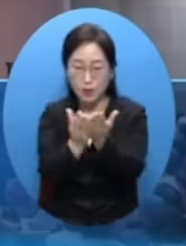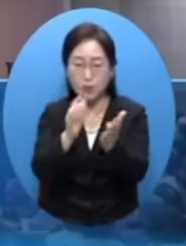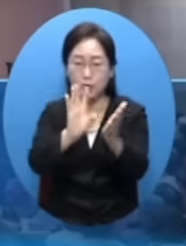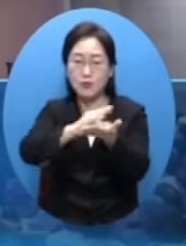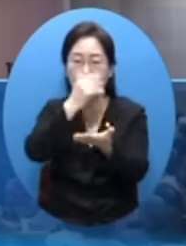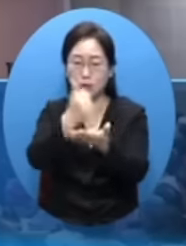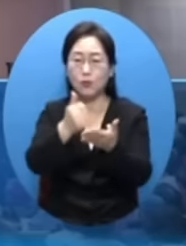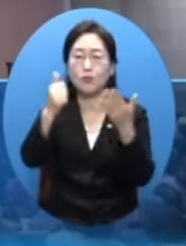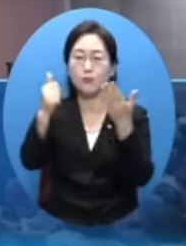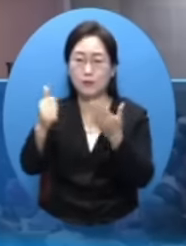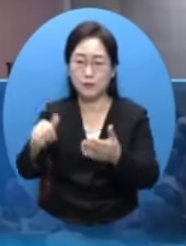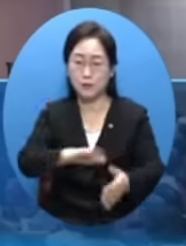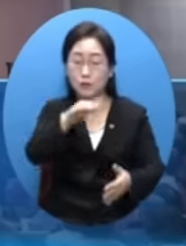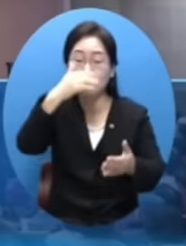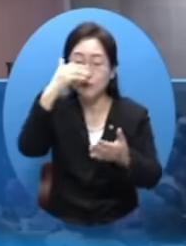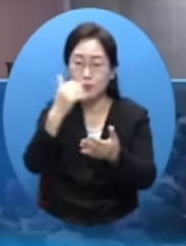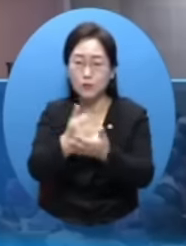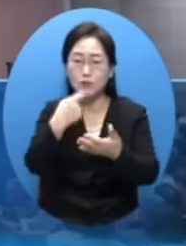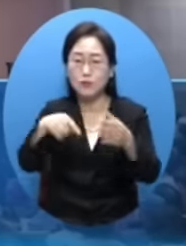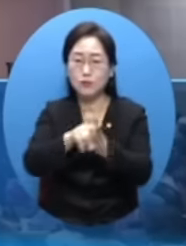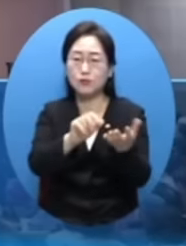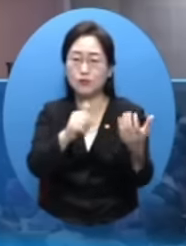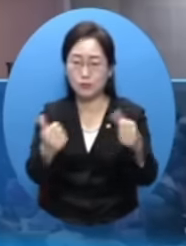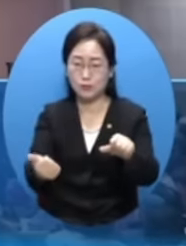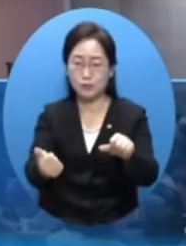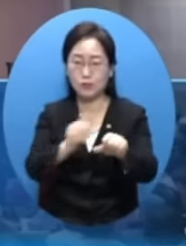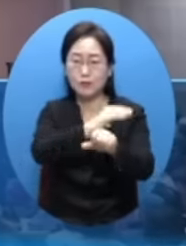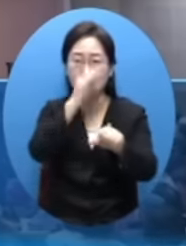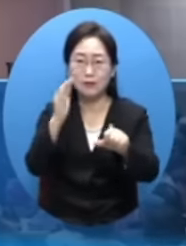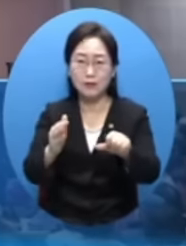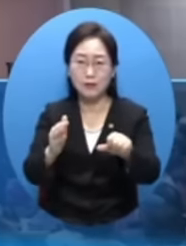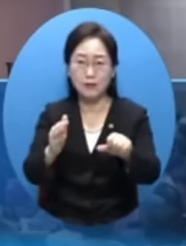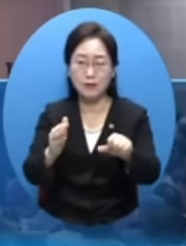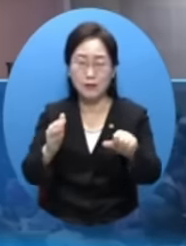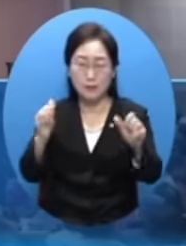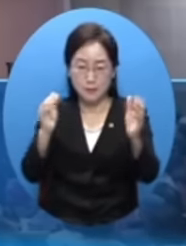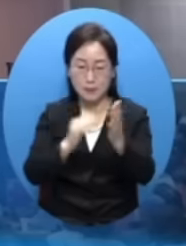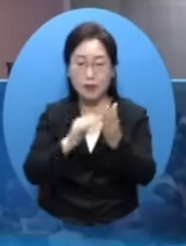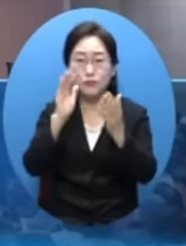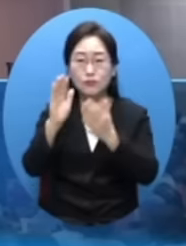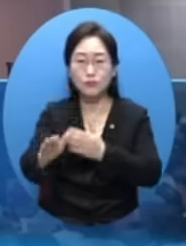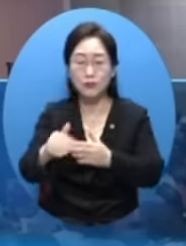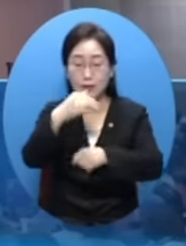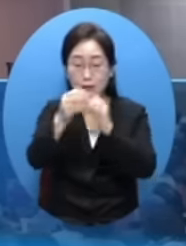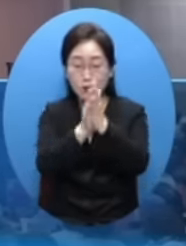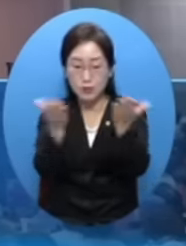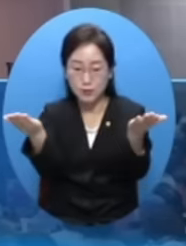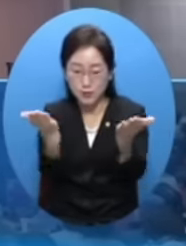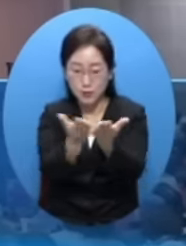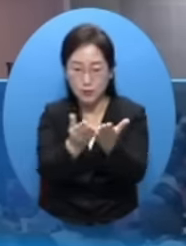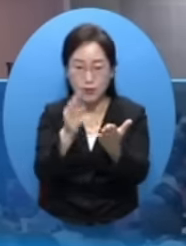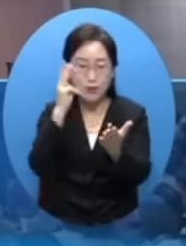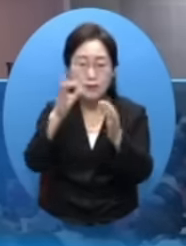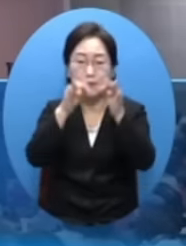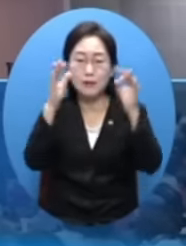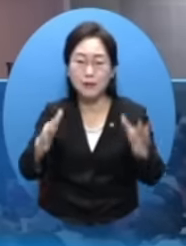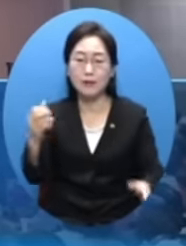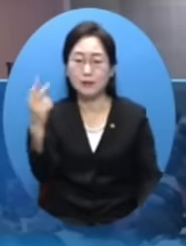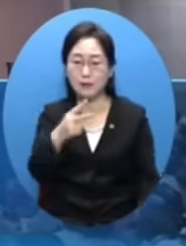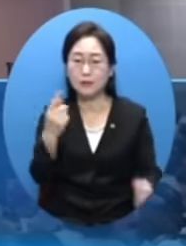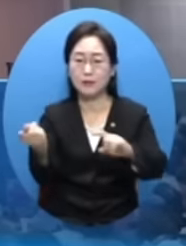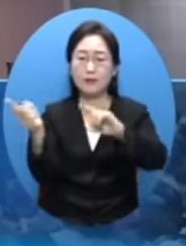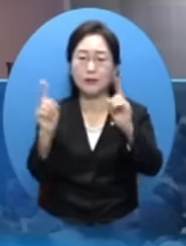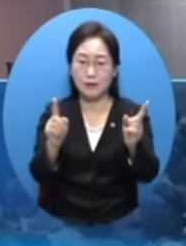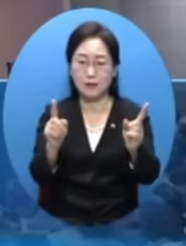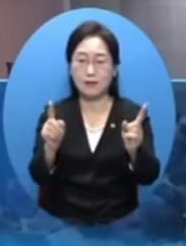그리스도께서 우리 죄를 위하여 죽으시고 장사 지낸 바 되셨다가 성경대로 사흘 만에 다시